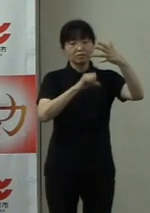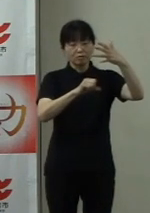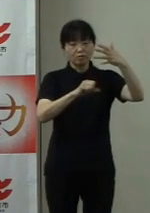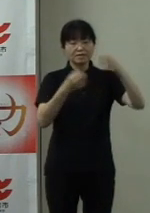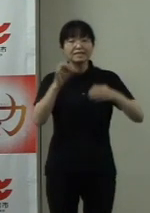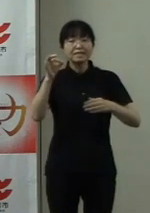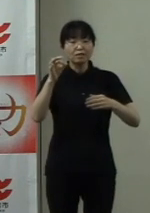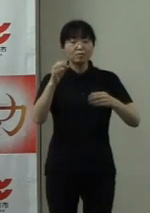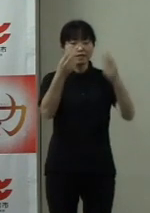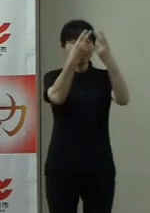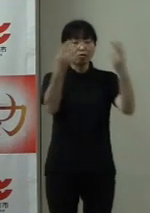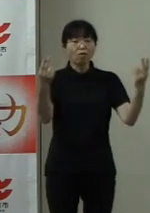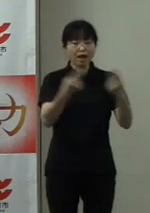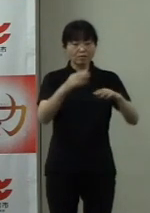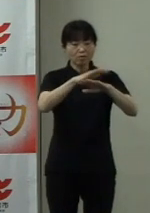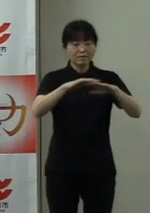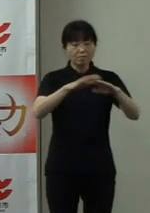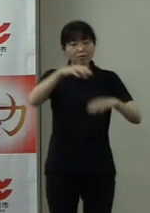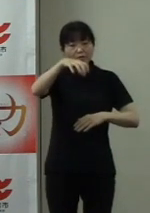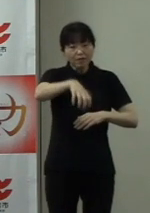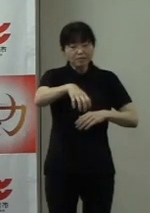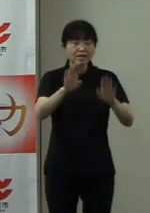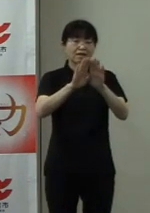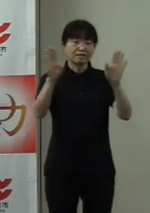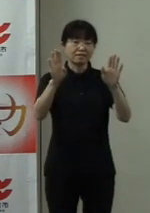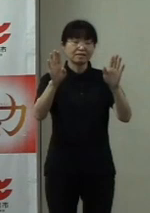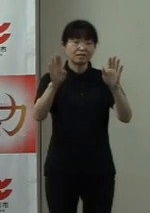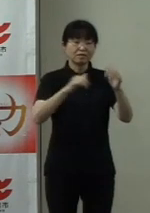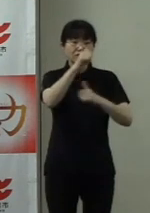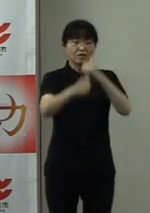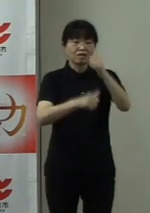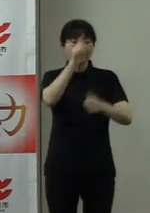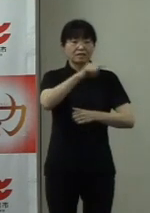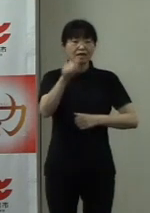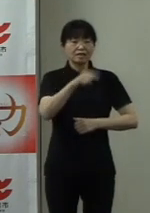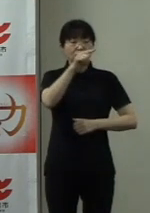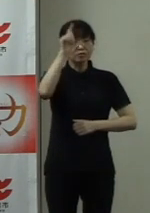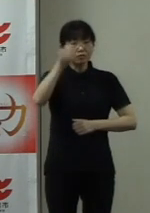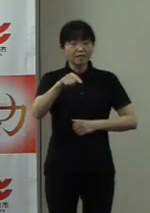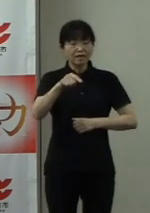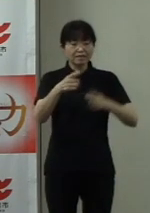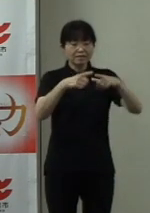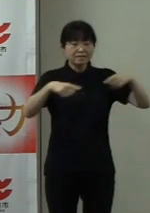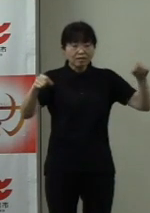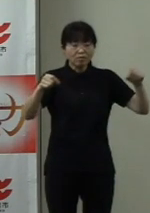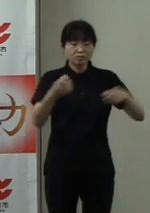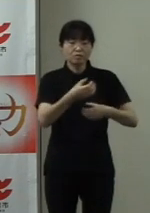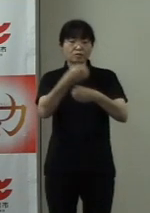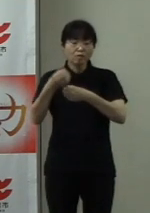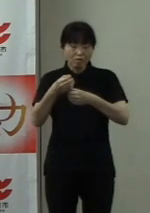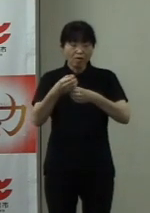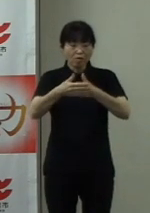ども、北海道札幌市で行われる第51回全国消防救助技術大会